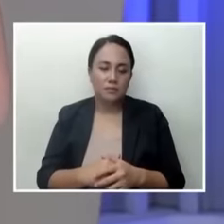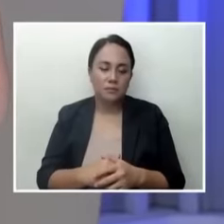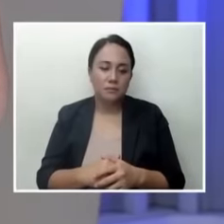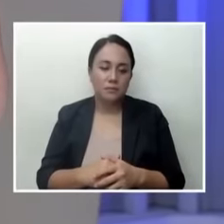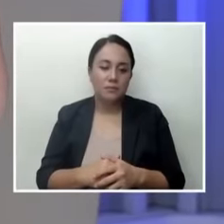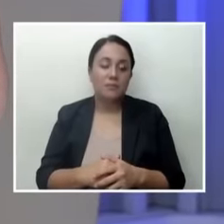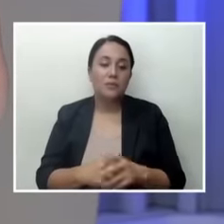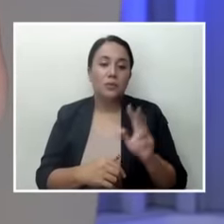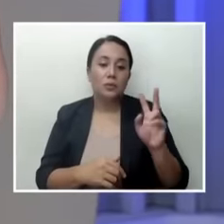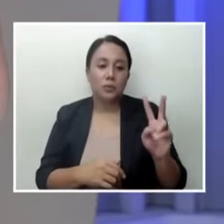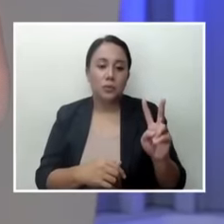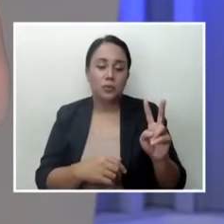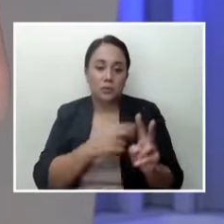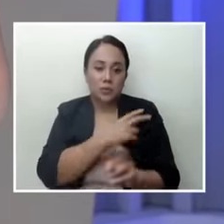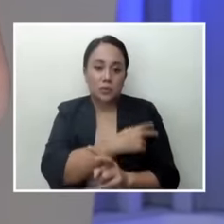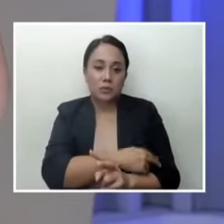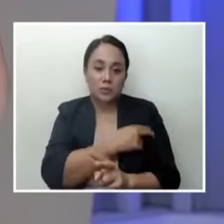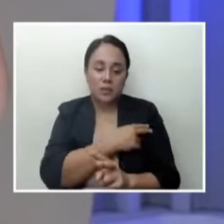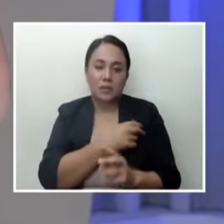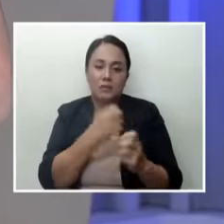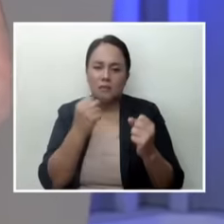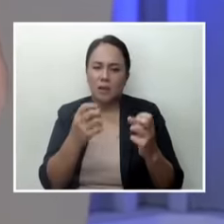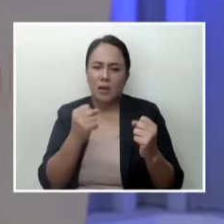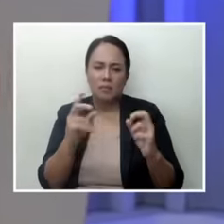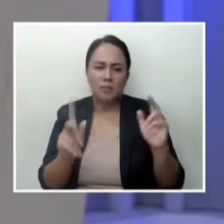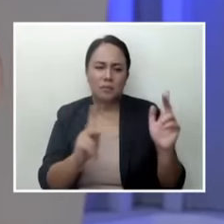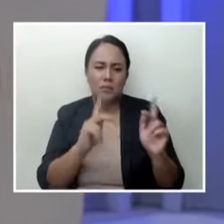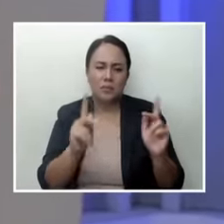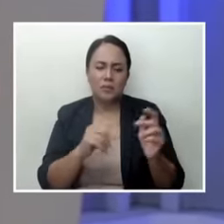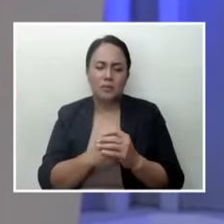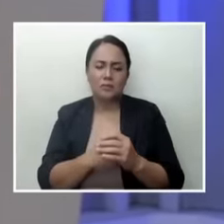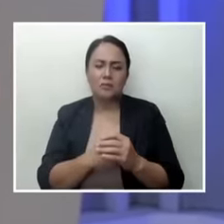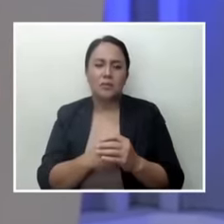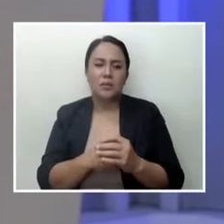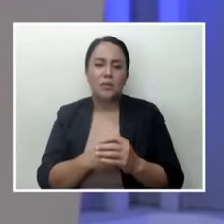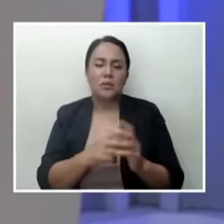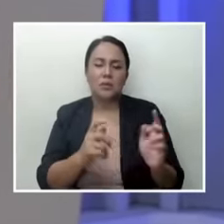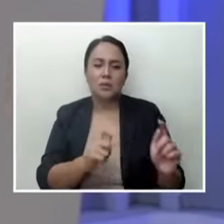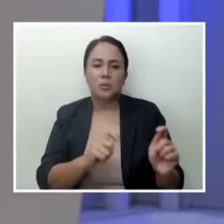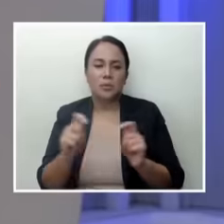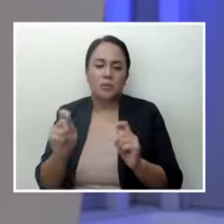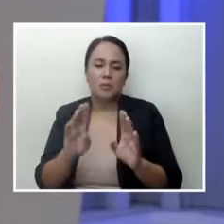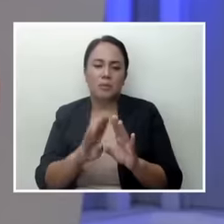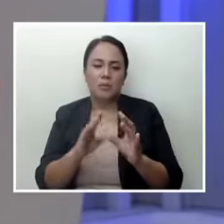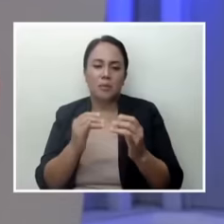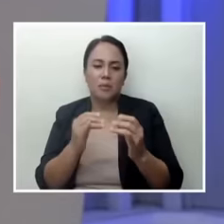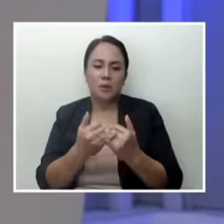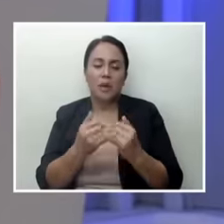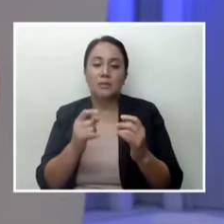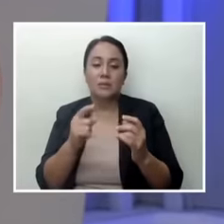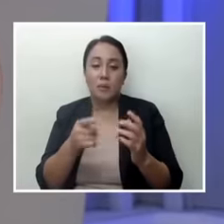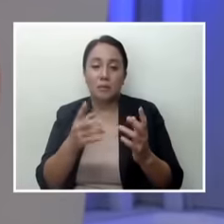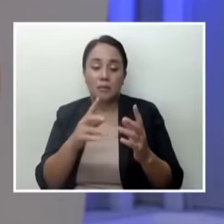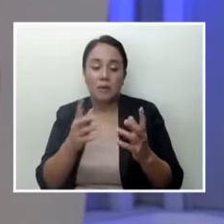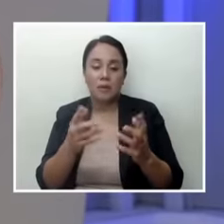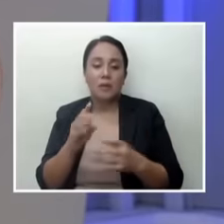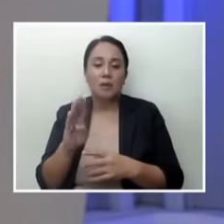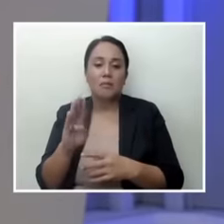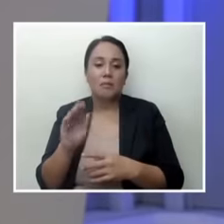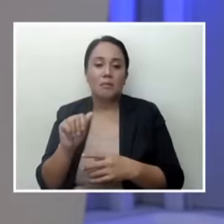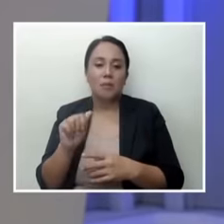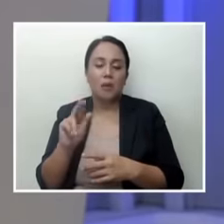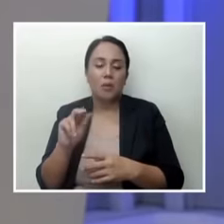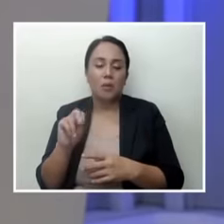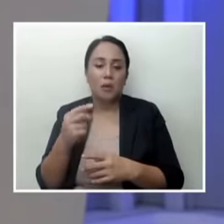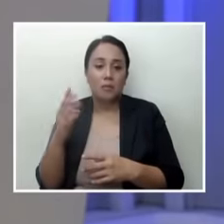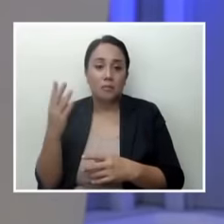Dalawa ang naospital habang daan-daang residente ang inilikas sa barangay, sa isang barangay sa Bawan, Batangas